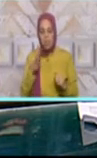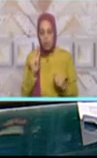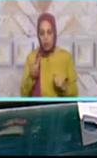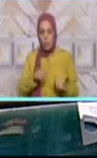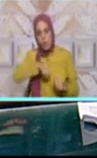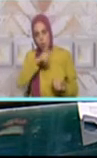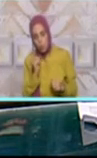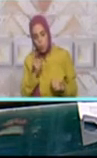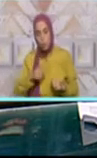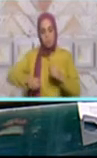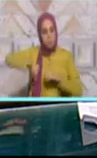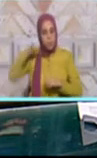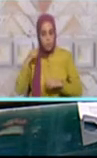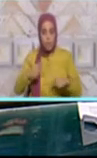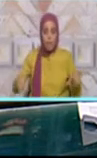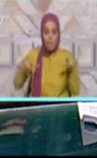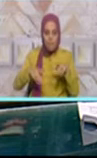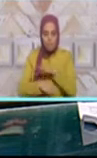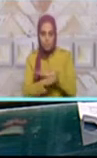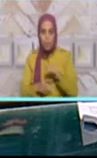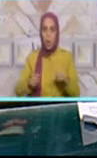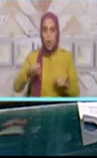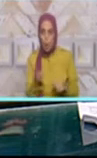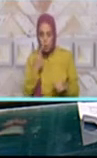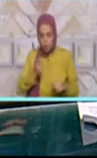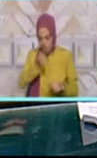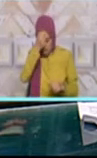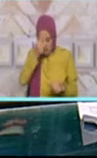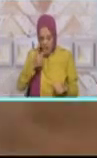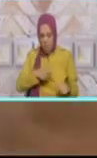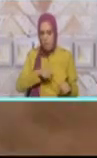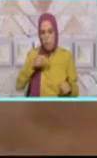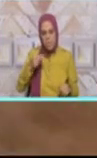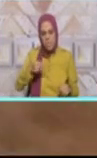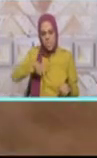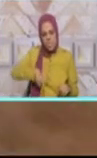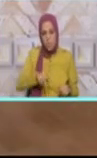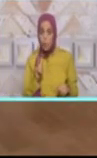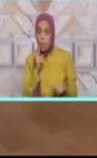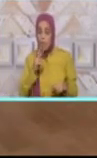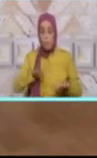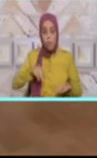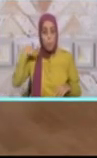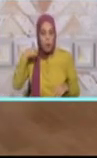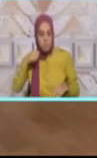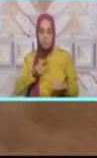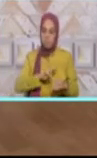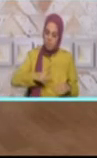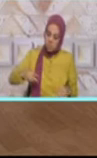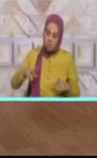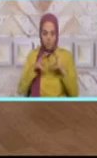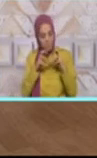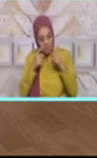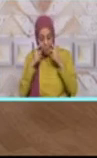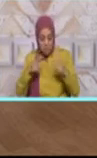هذا التقرير قال أنه فريق التدخل السريع تعامل مع 1276 حالة في مختلف محافظات مصر. طيب ما نروح نعرف